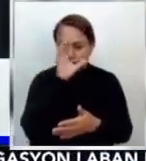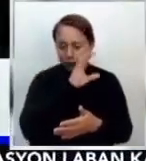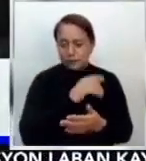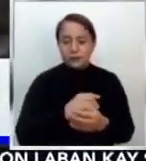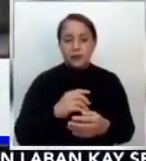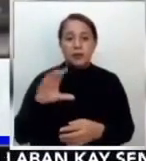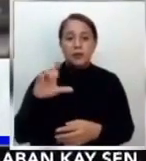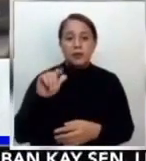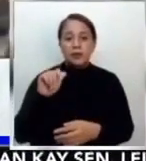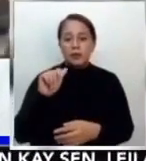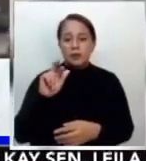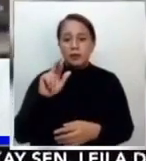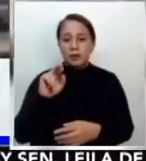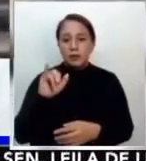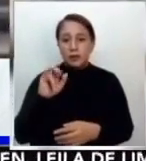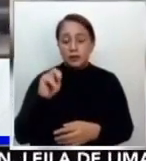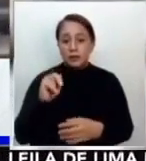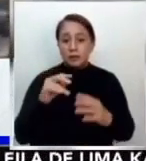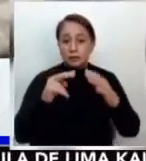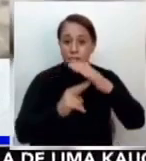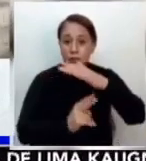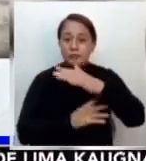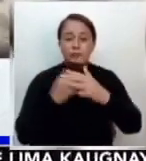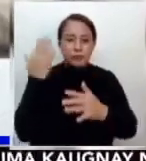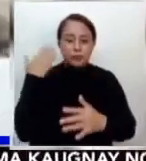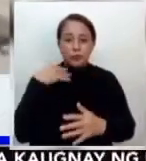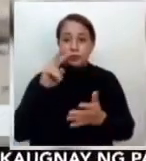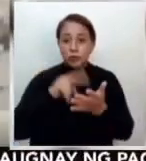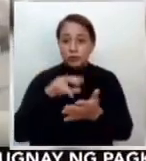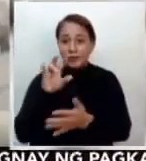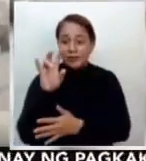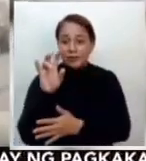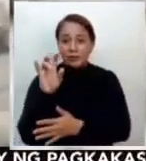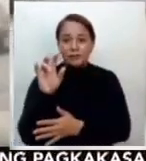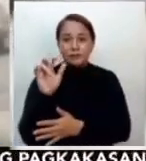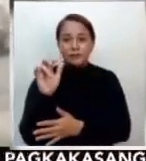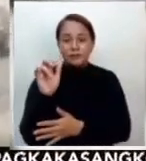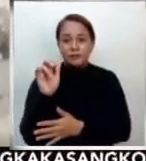na noong malakas na lindol noong 2013.